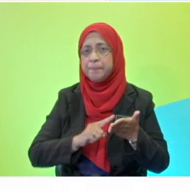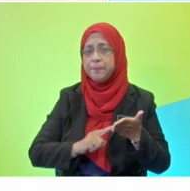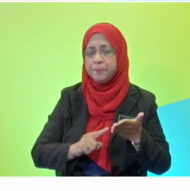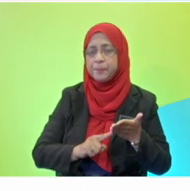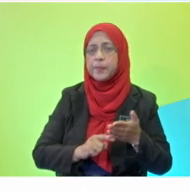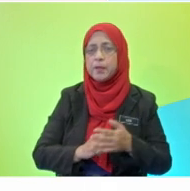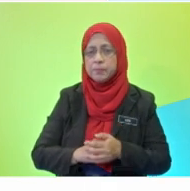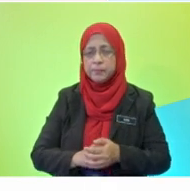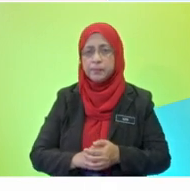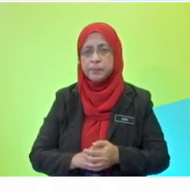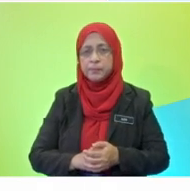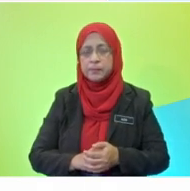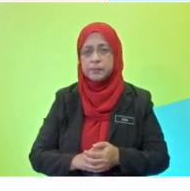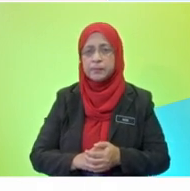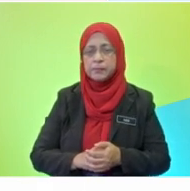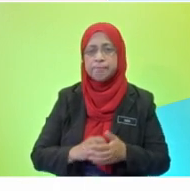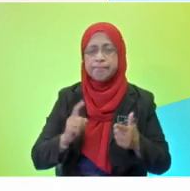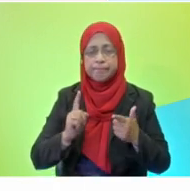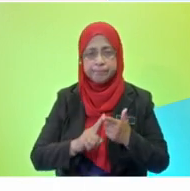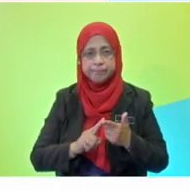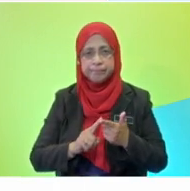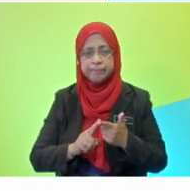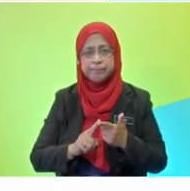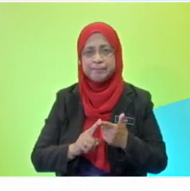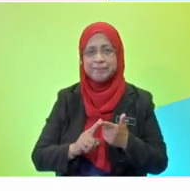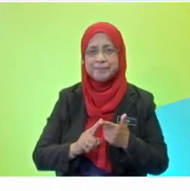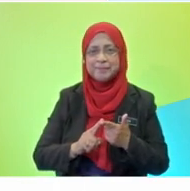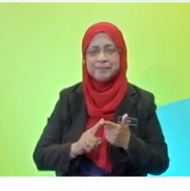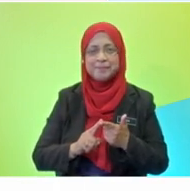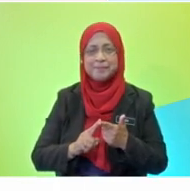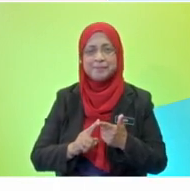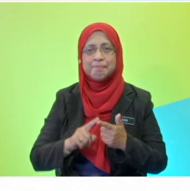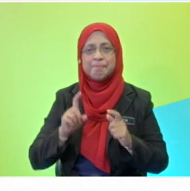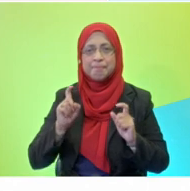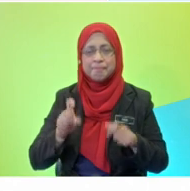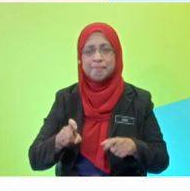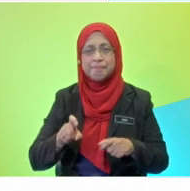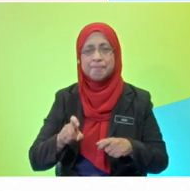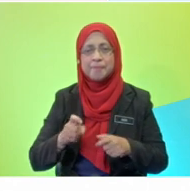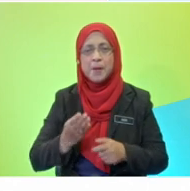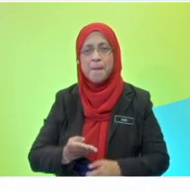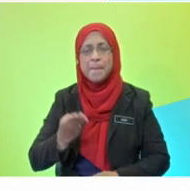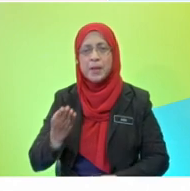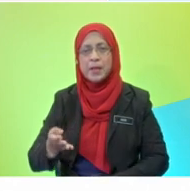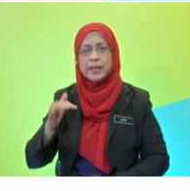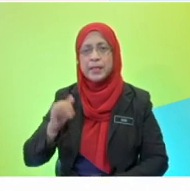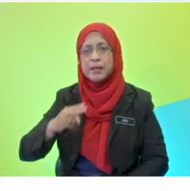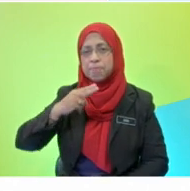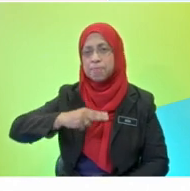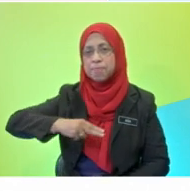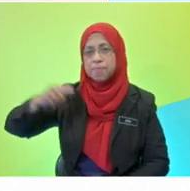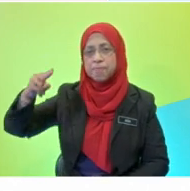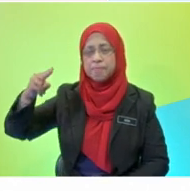jalankan mengeluarkan zakat yang kedua of course Oke mestilah barangnya yang halal